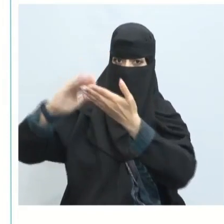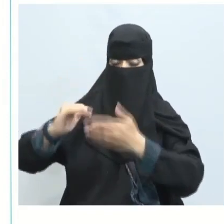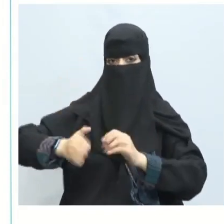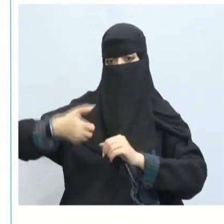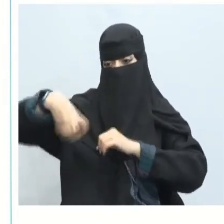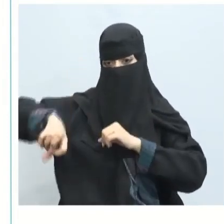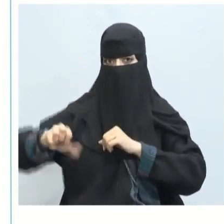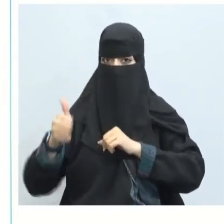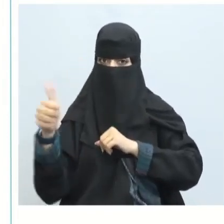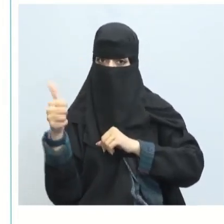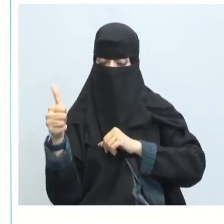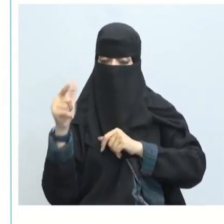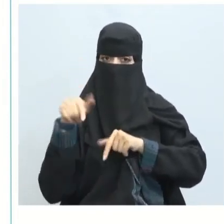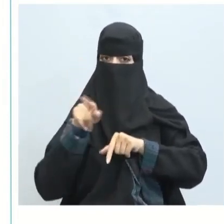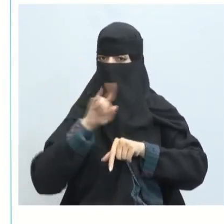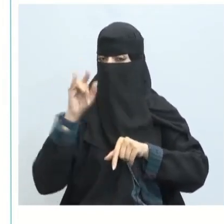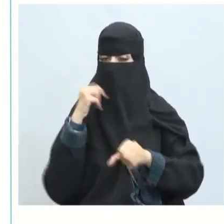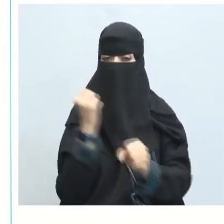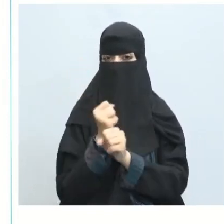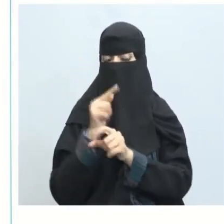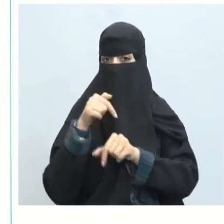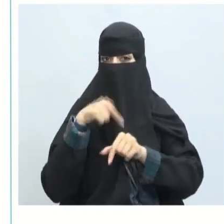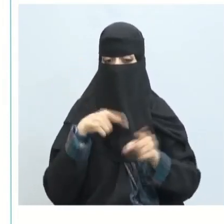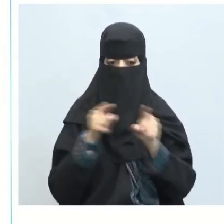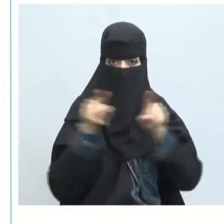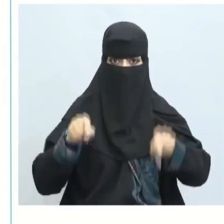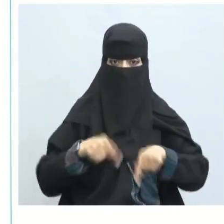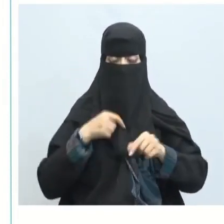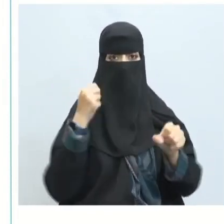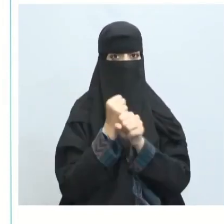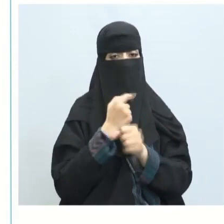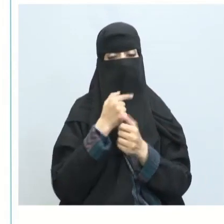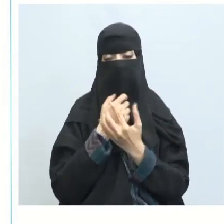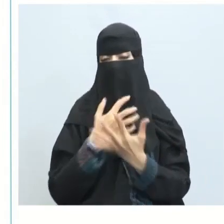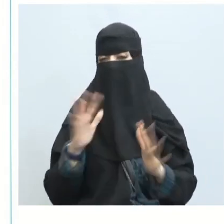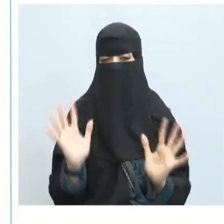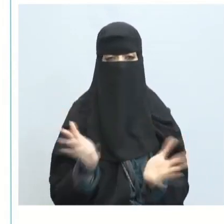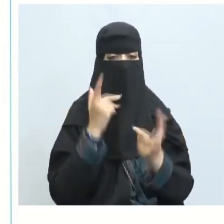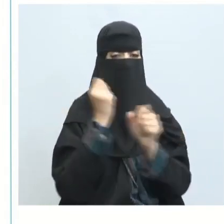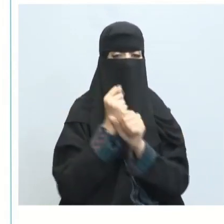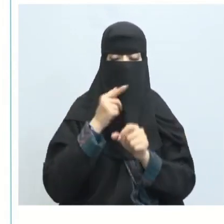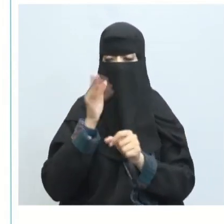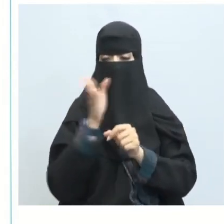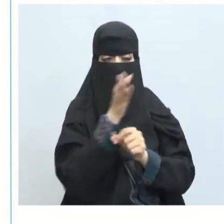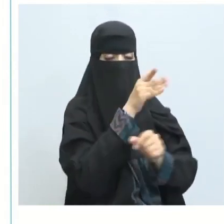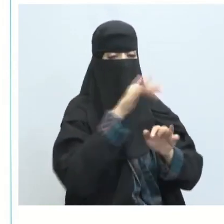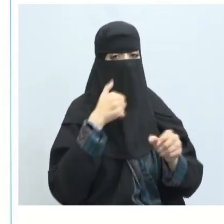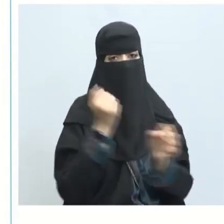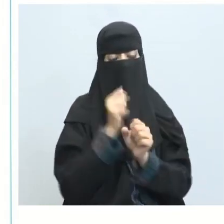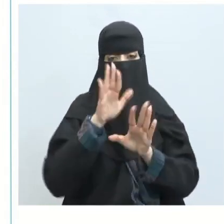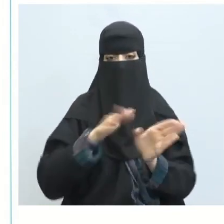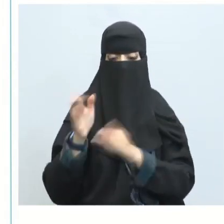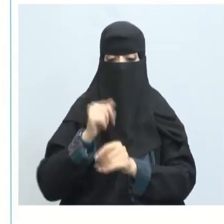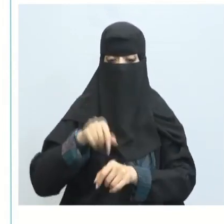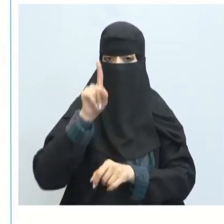الف هذا يقصد به ليس لديه مثلا حدود في المهام يعمل مع الجميع اما باء قد يكون متخصص